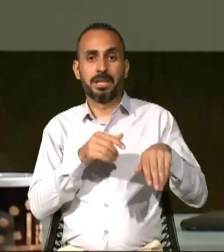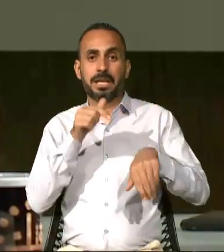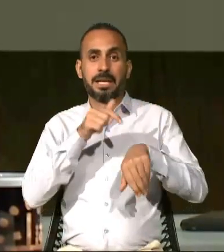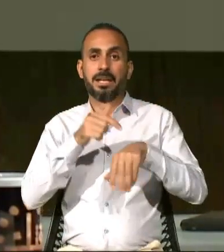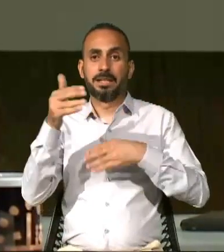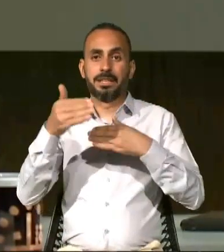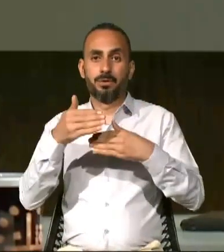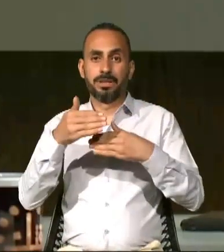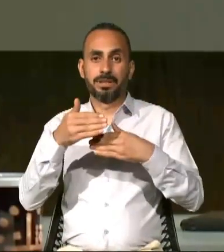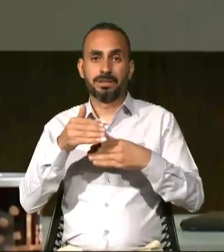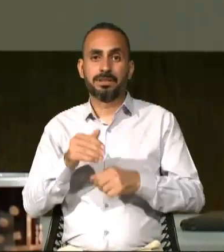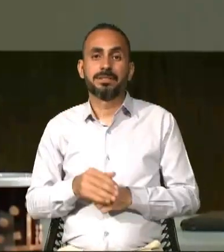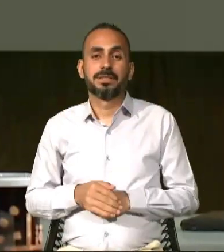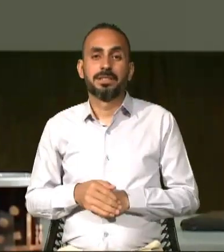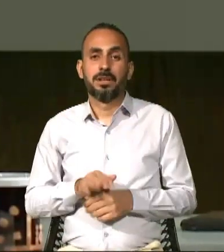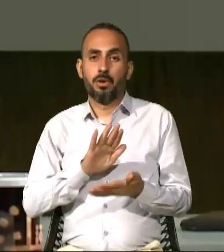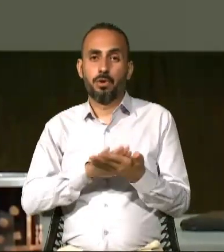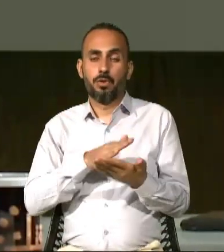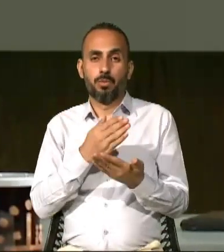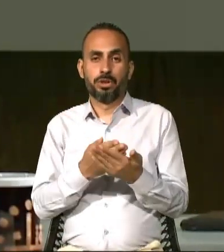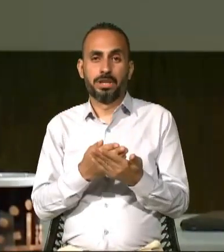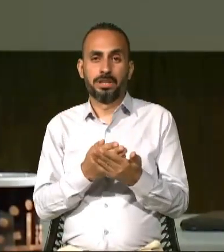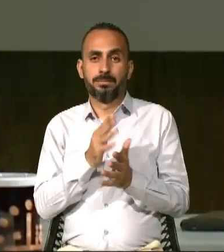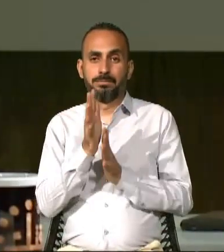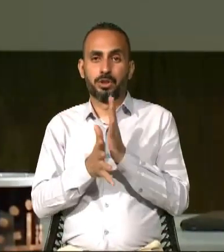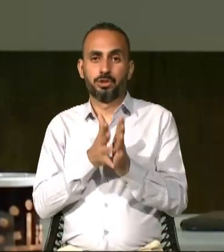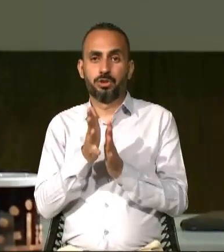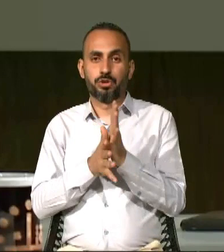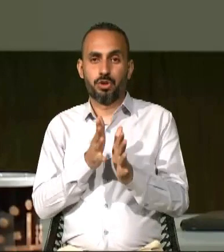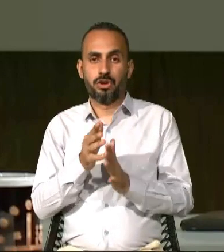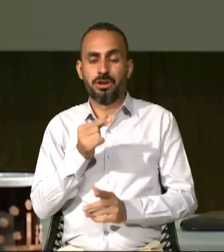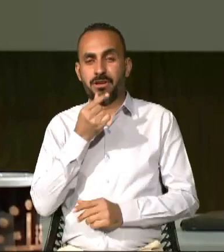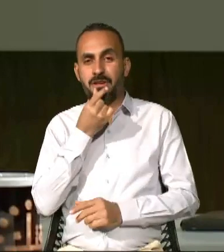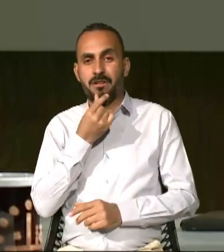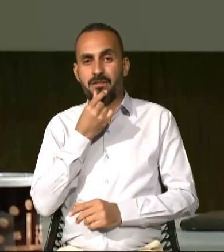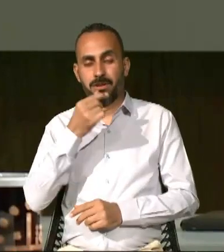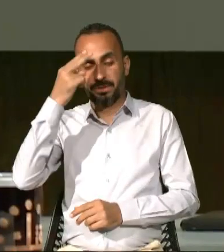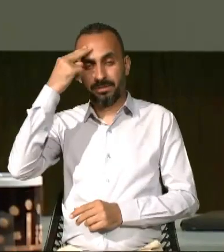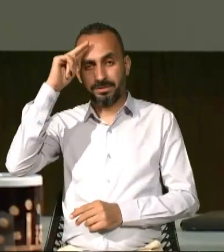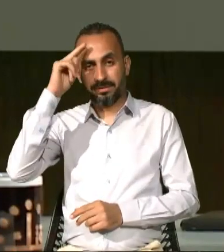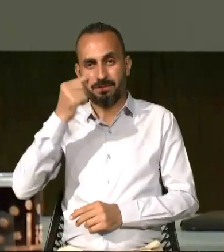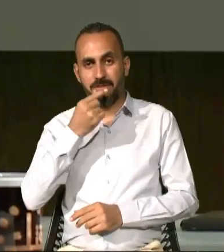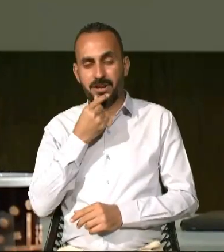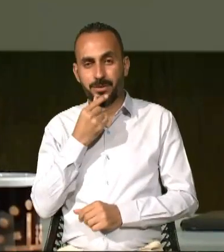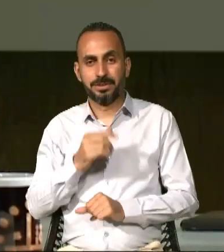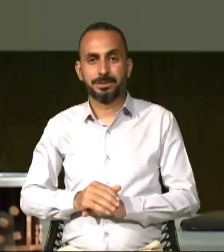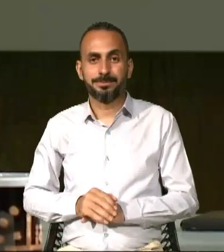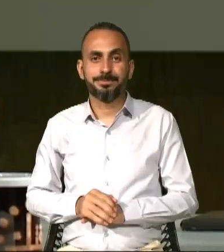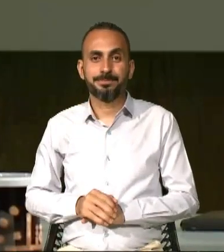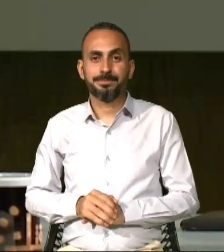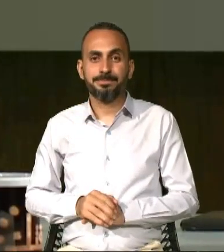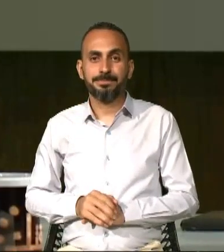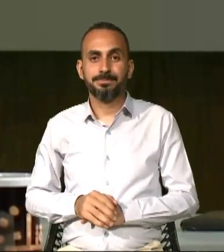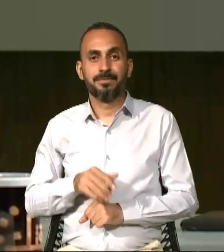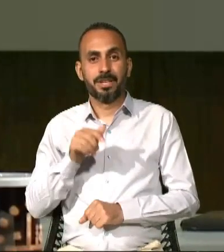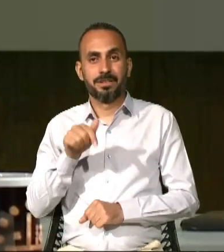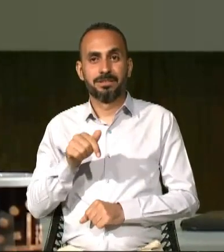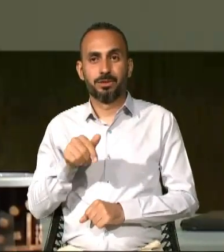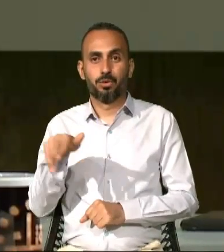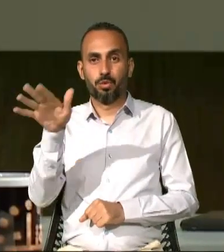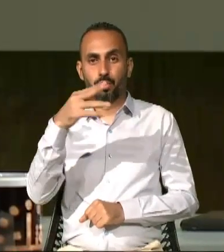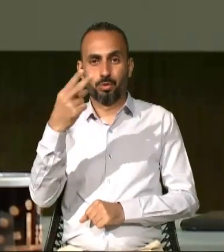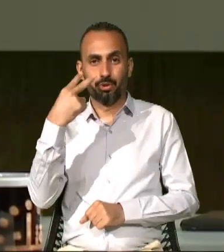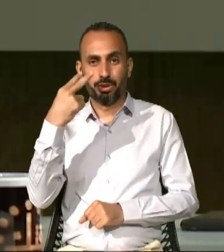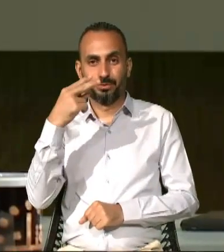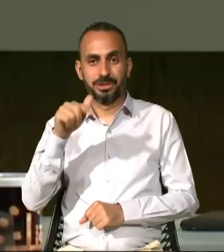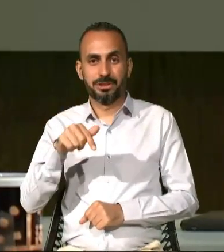رامز بخيت. الاخ رامز بخيت في لغه الاشاره، طبعا اكيد حضراتكم واخدين بالكم،